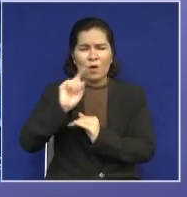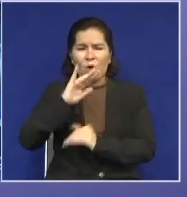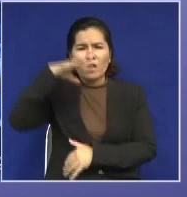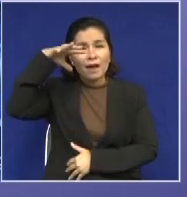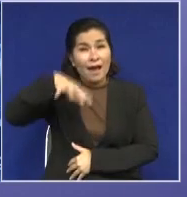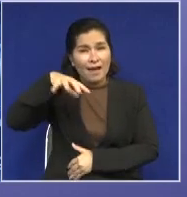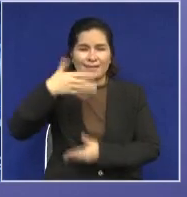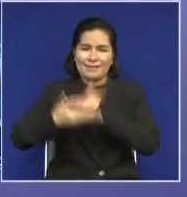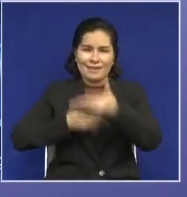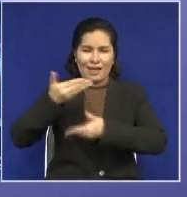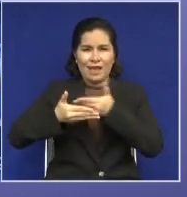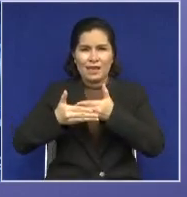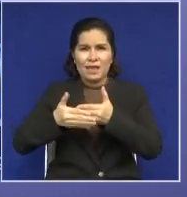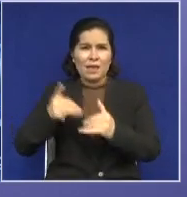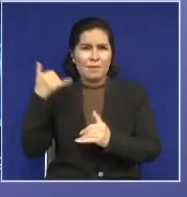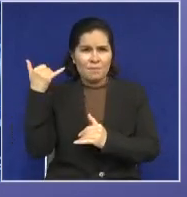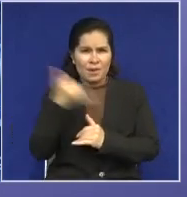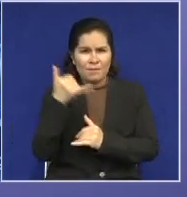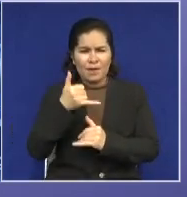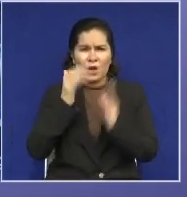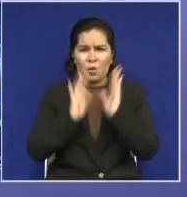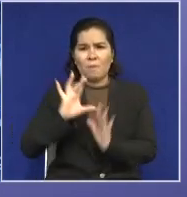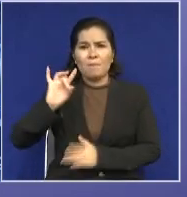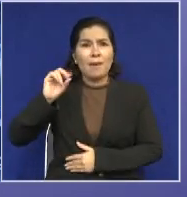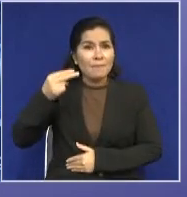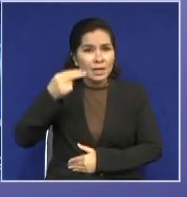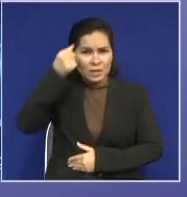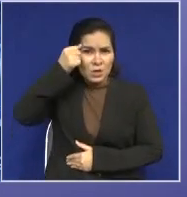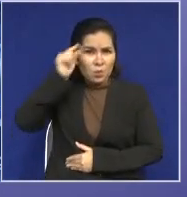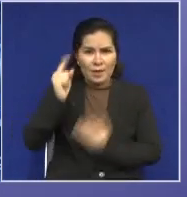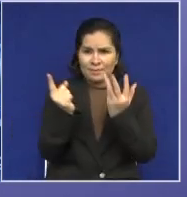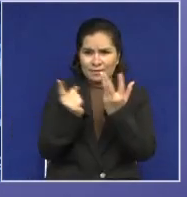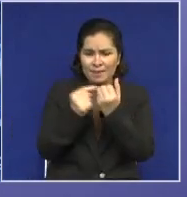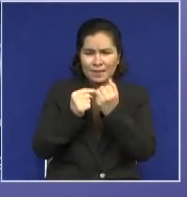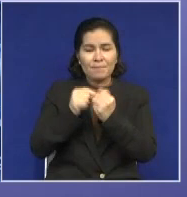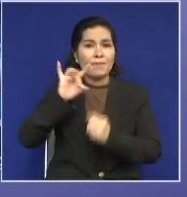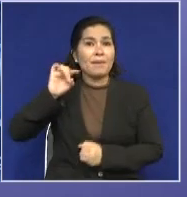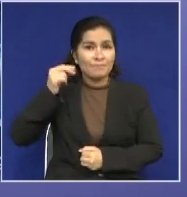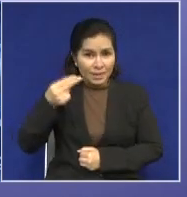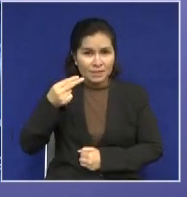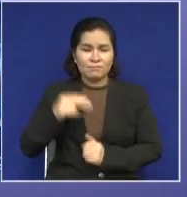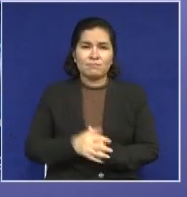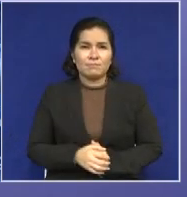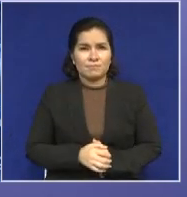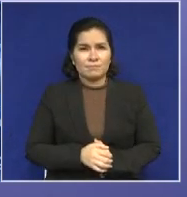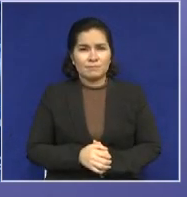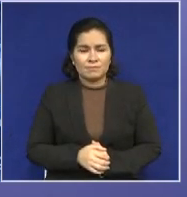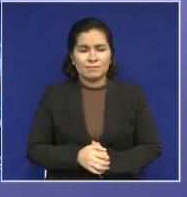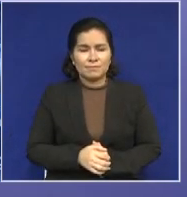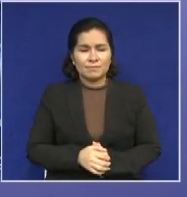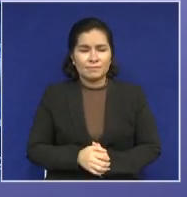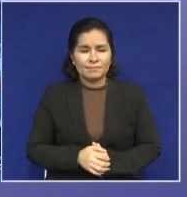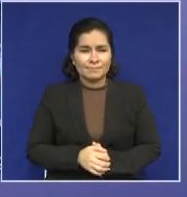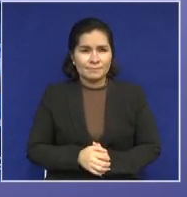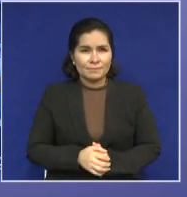สามารถเข้าไปใช้บริการได้ถึงประมาณ 80,000 คนต่อวันต่อครั้งที่ไปใช้บริการได้พร้อมๆกันเพราะฉะนั้นถ้าสม